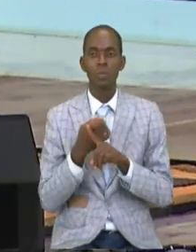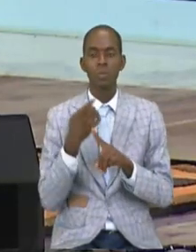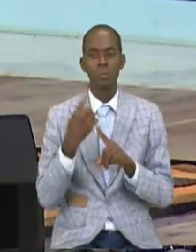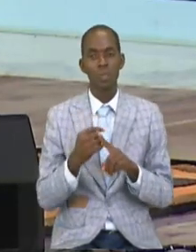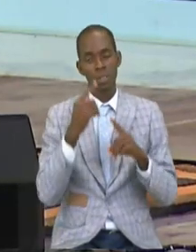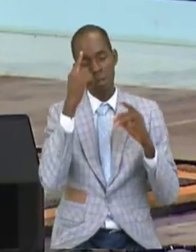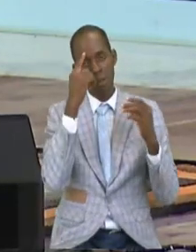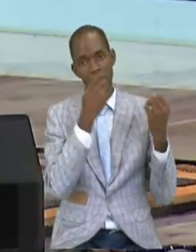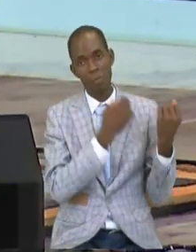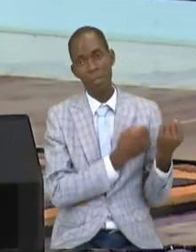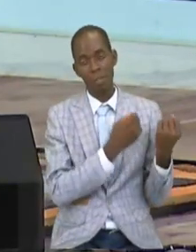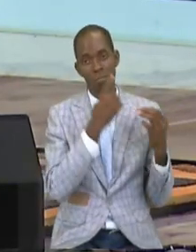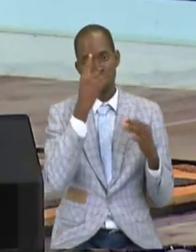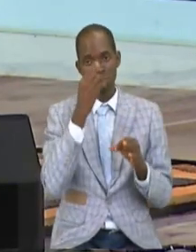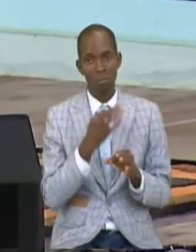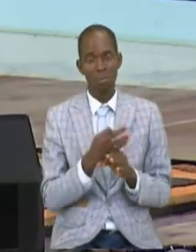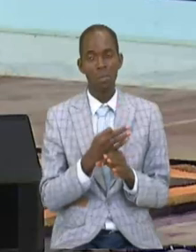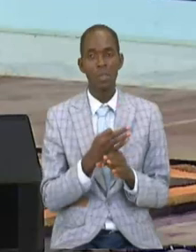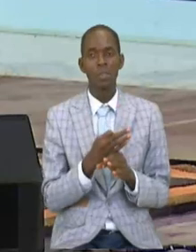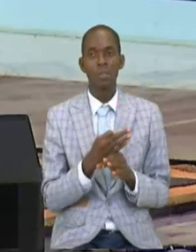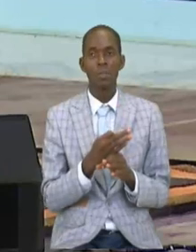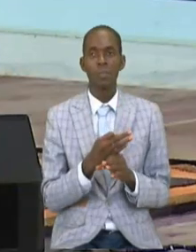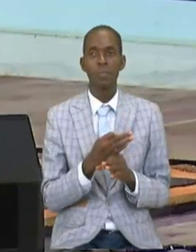La rétrogradation.